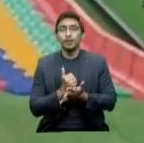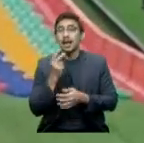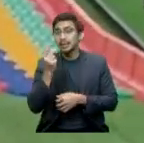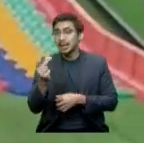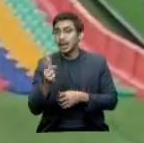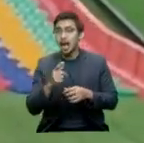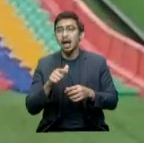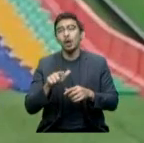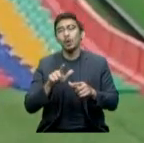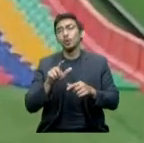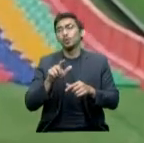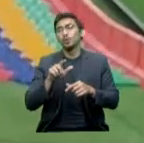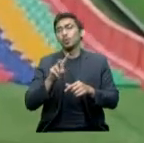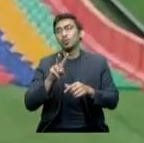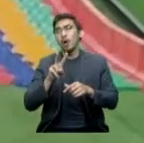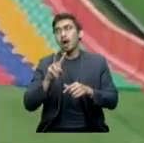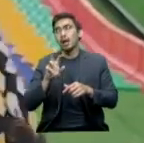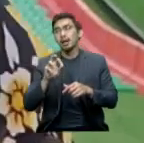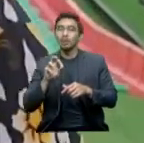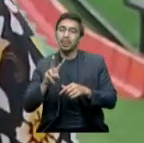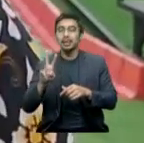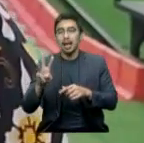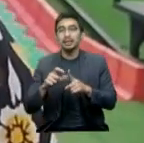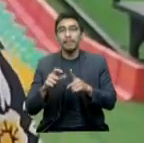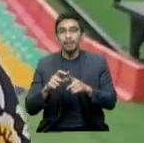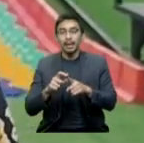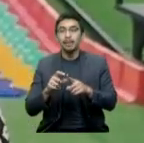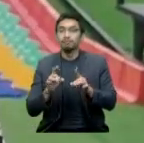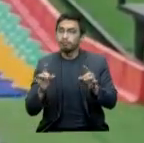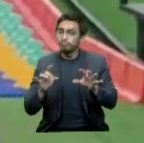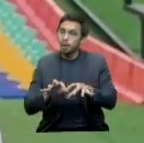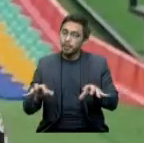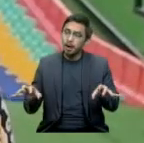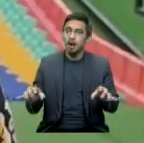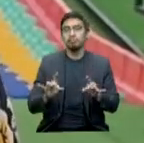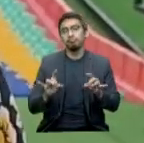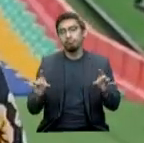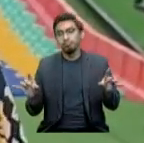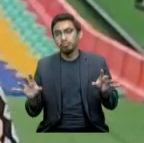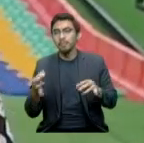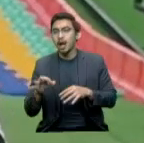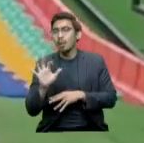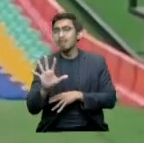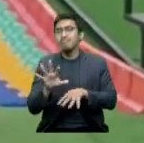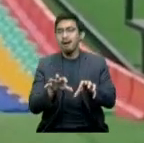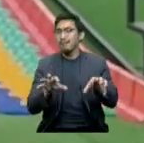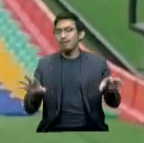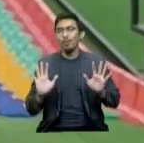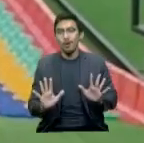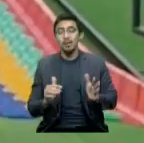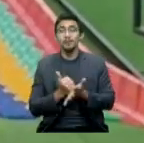23 Desember ya. Maka ini baru beberapa wahana, kurang lebih baru 5 wahana yang sudah jadi. Jadi kita di sini ada